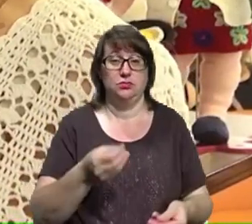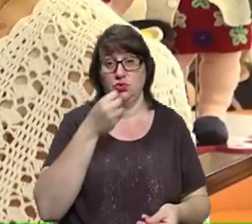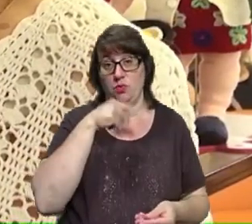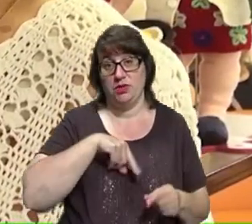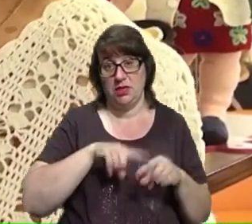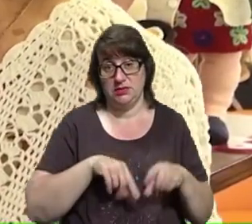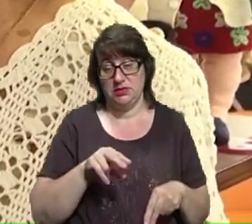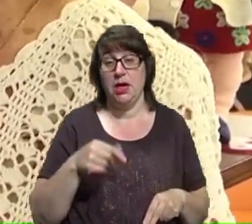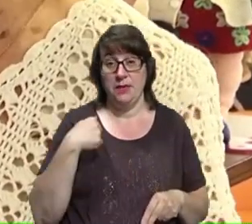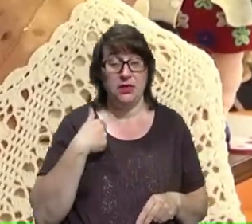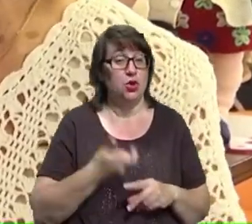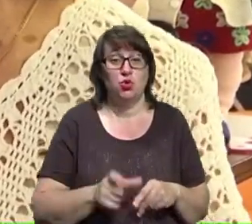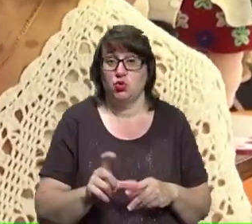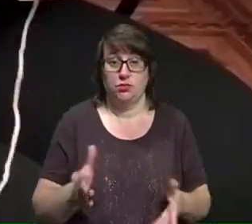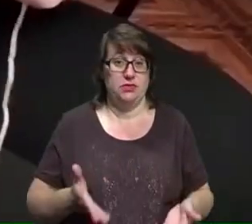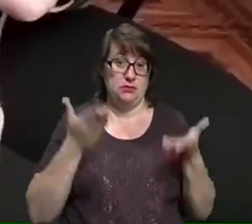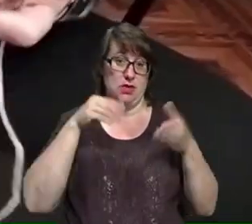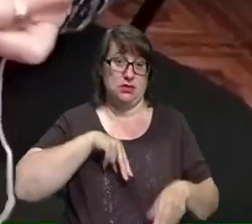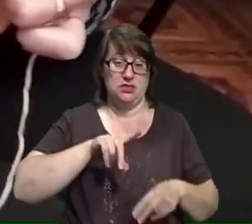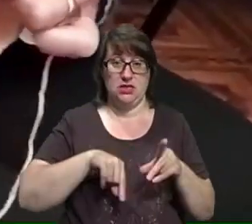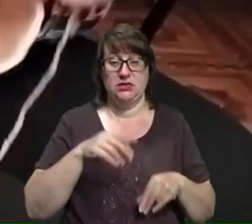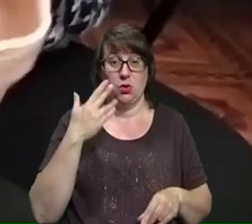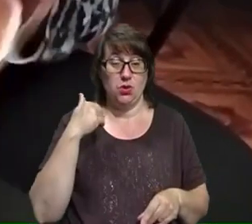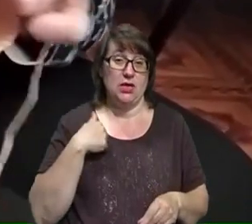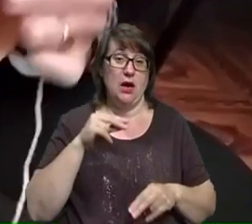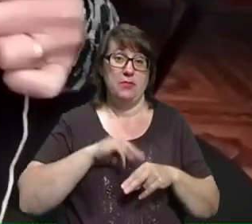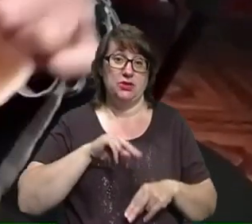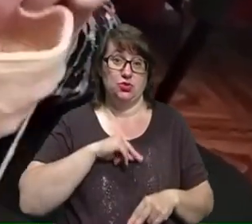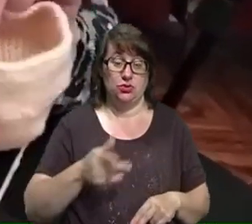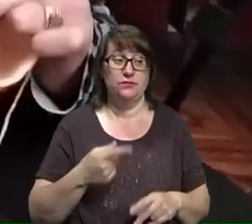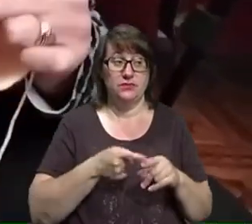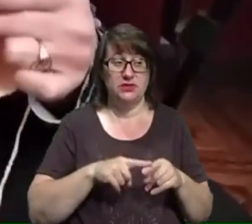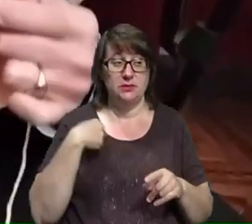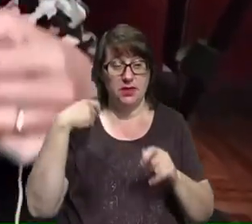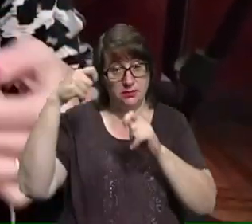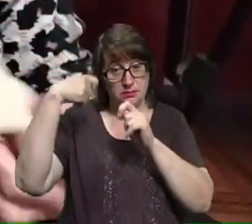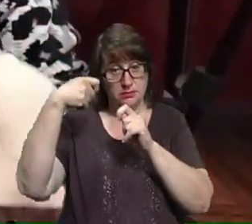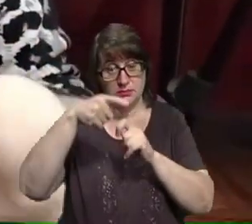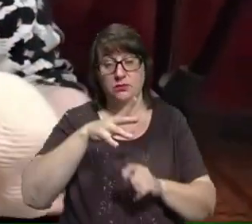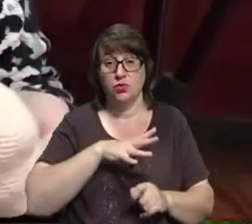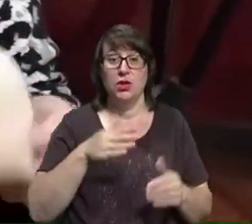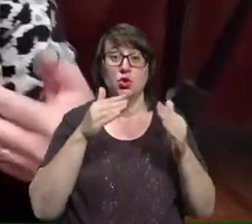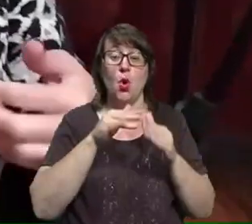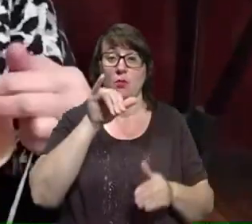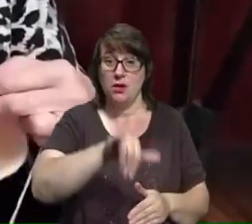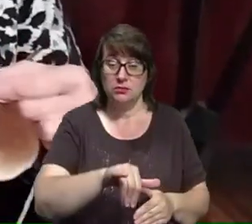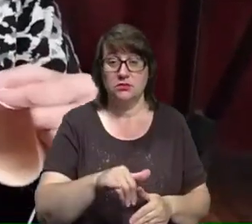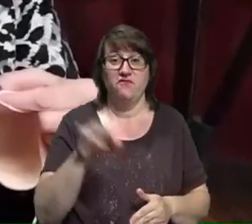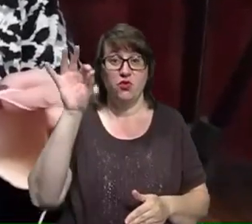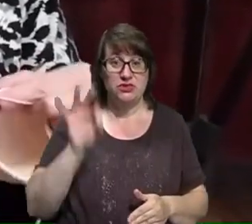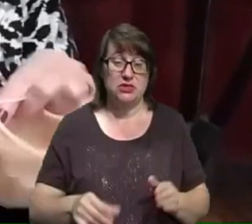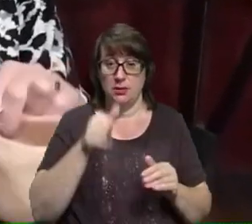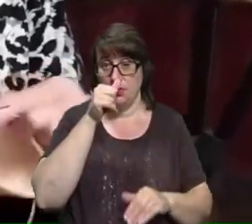підняли. Мають настрій, коли я працюю над ними. Ці кадри ми знімали у Лариси Шумінської вдома восени минулого року.